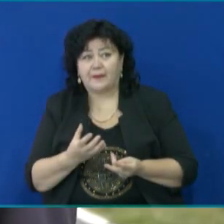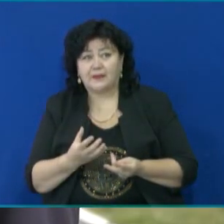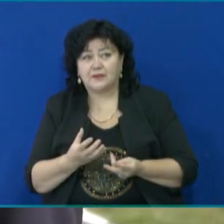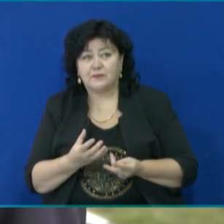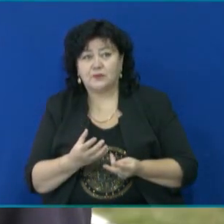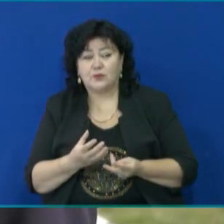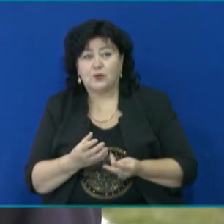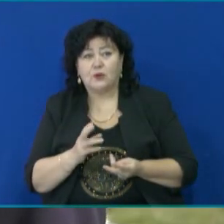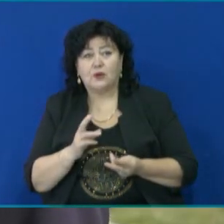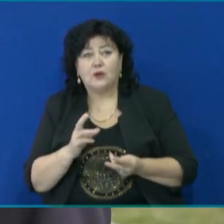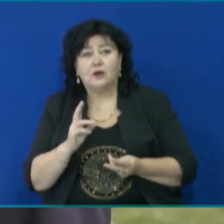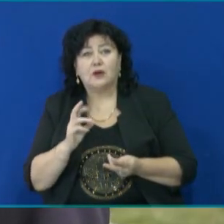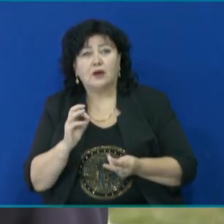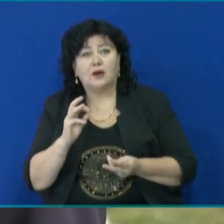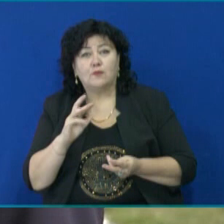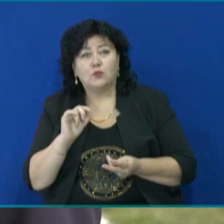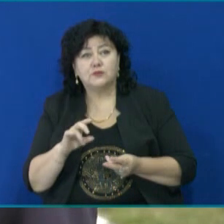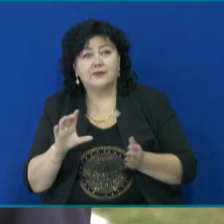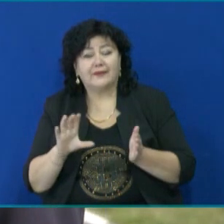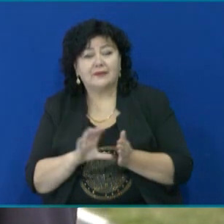тазарту жұмыстарымен таныстық, бәрін көрдік.